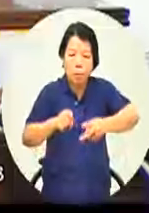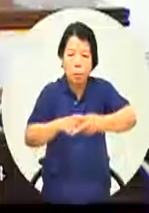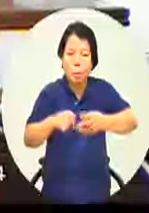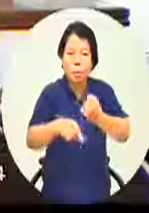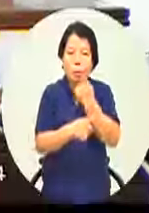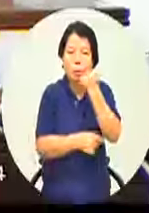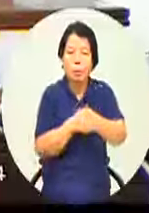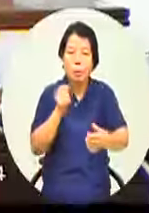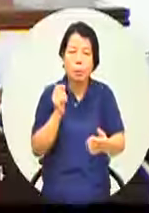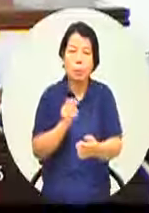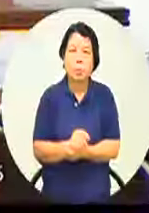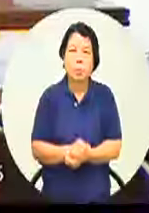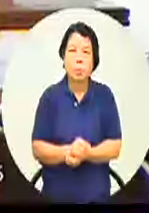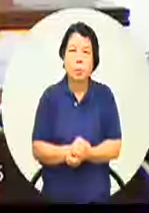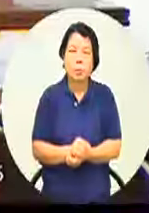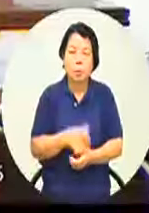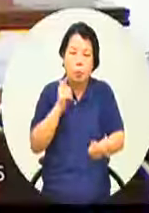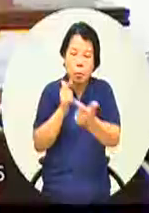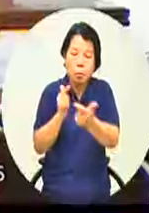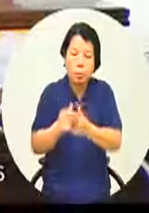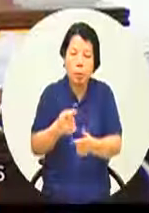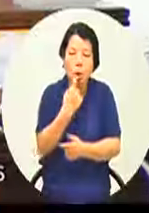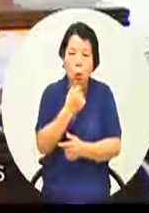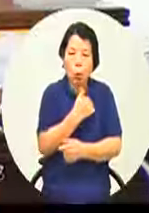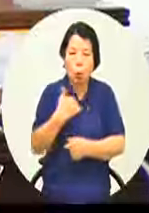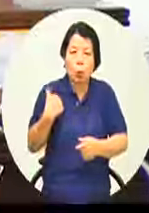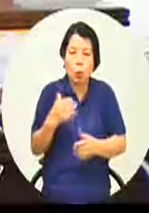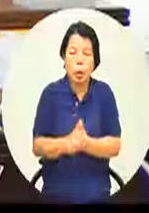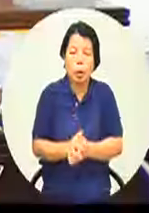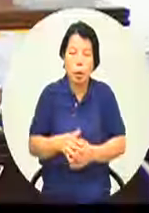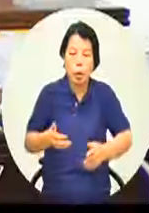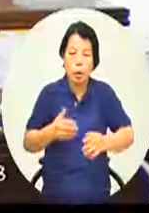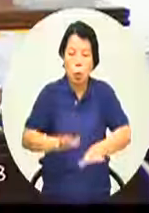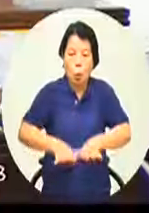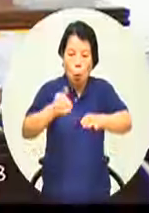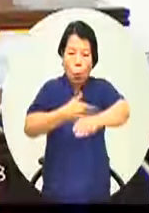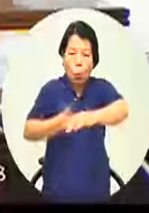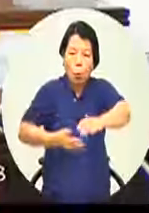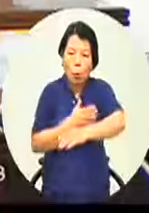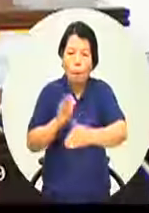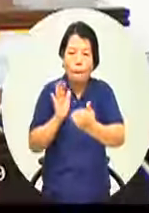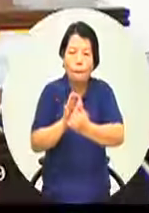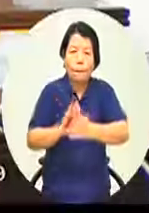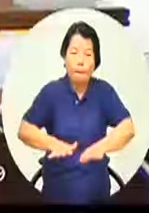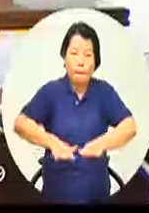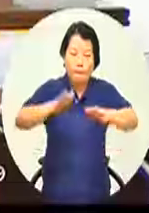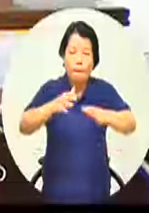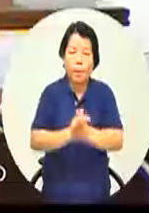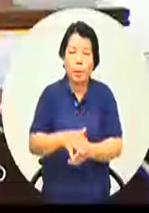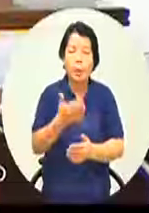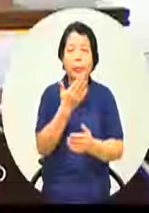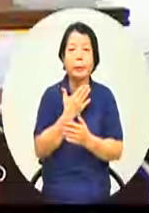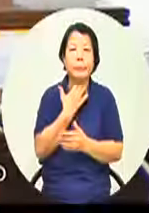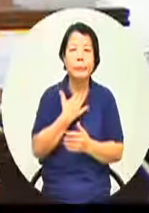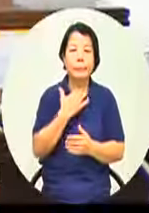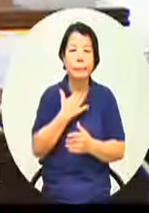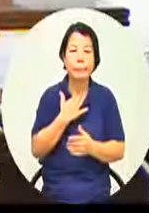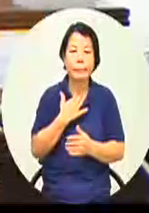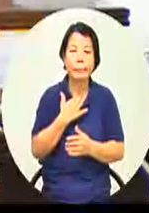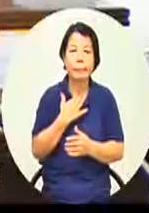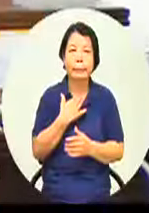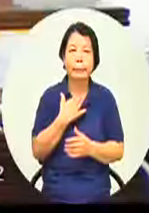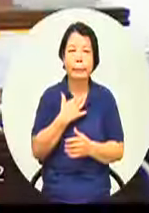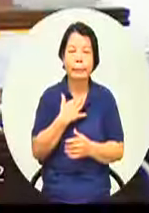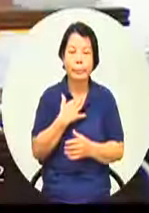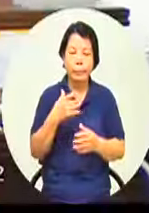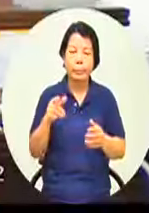合我们绿能的这个治洪池的防洪，又在旱季的时候可以治水，还有